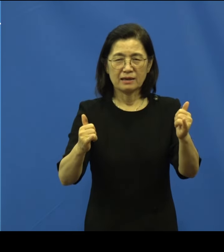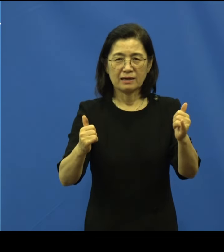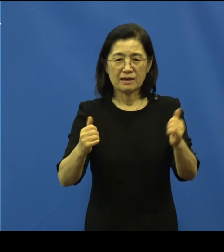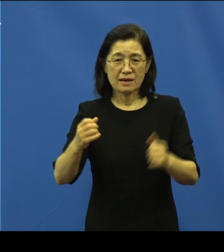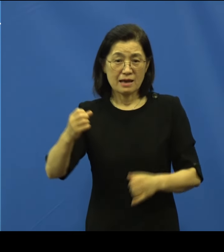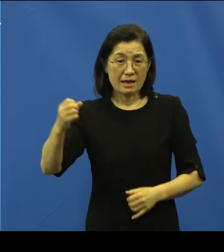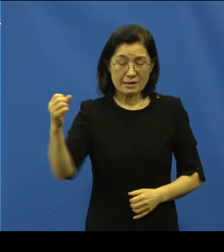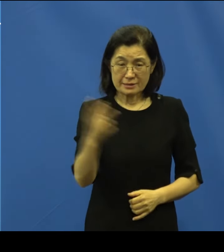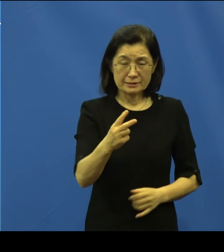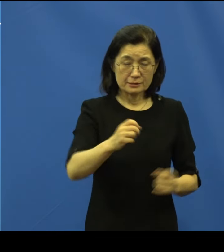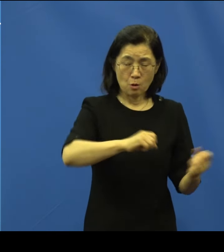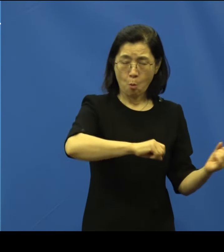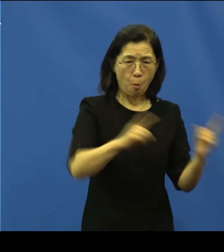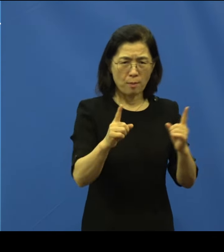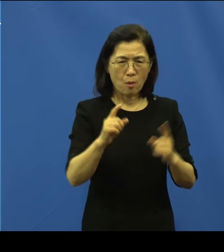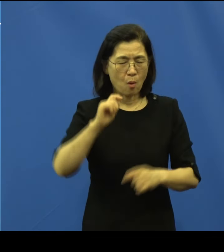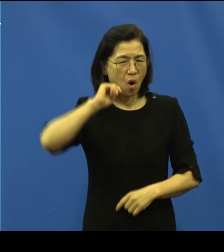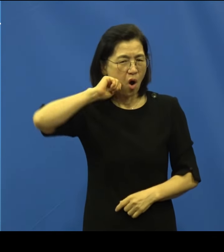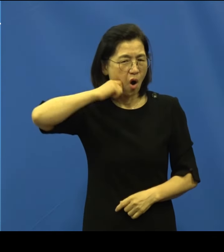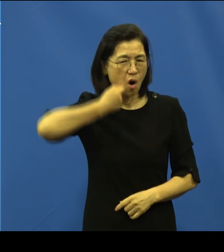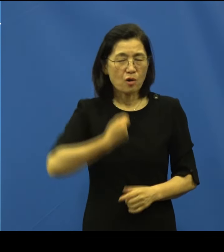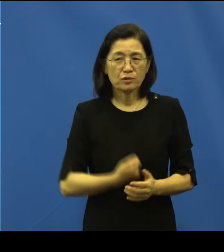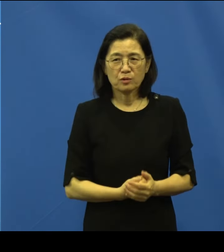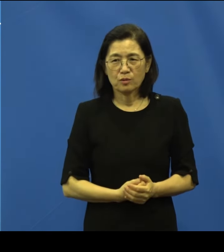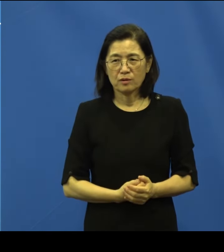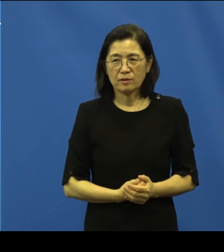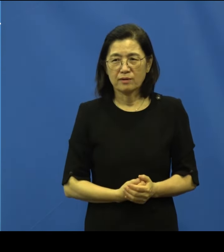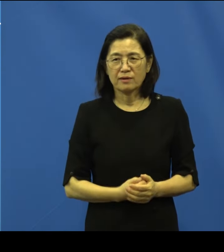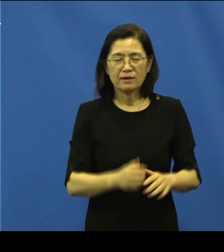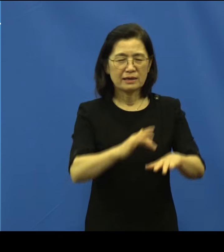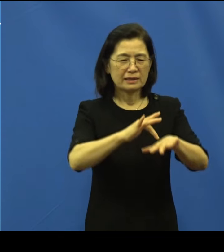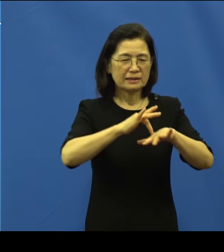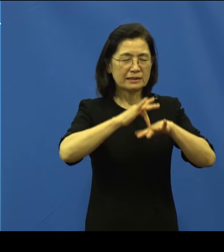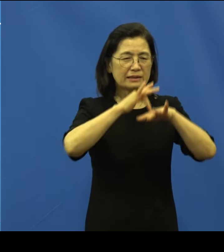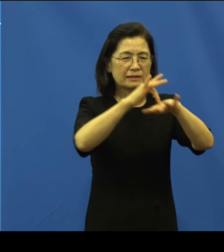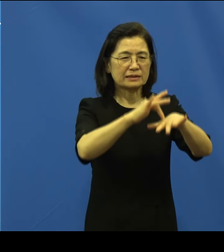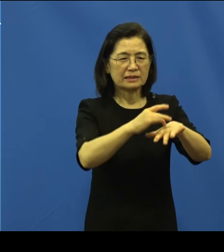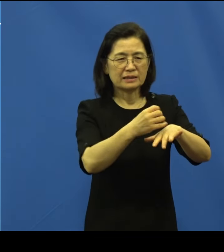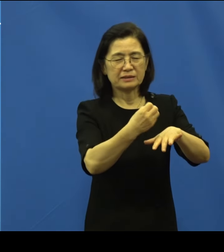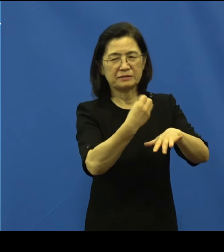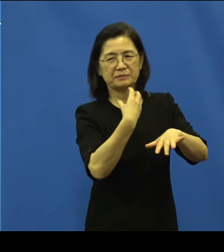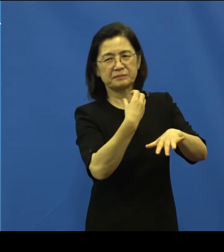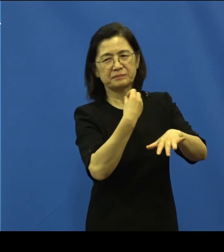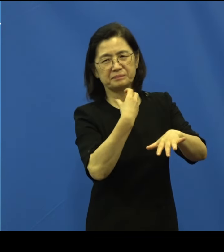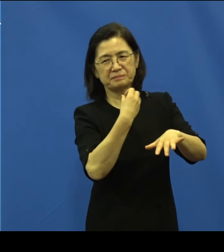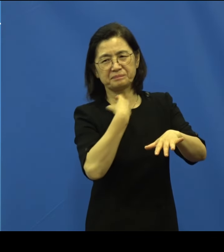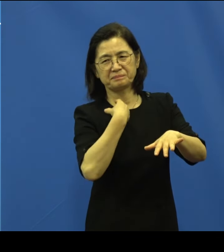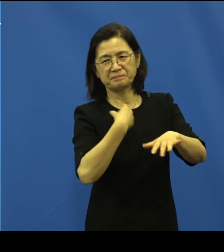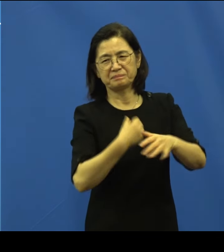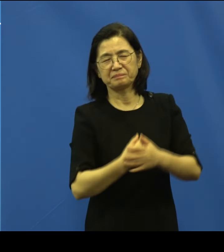다시는 일어날 수 없어. 우리는 종종 사단이 던지는 말을 더 많이 묵상합니다.